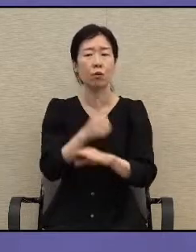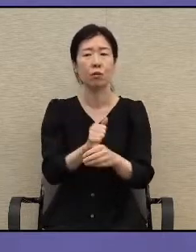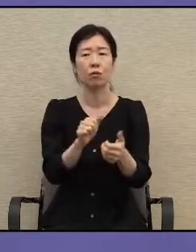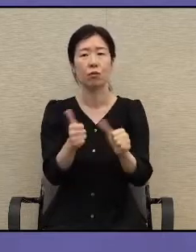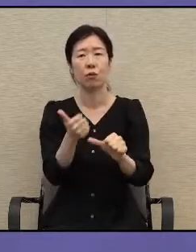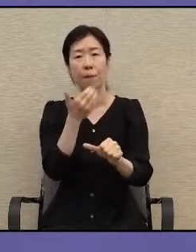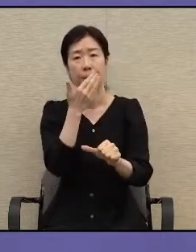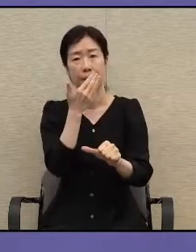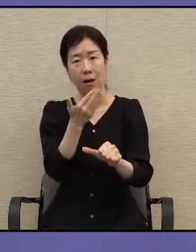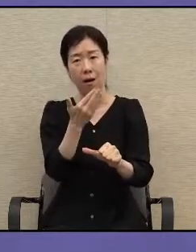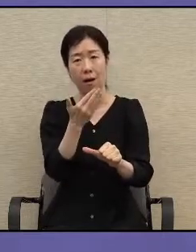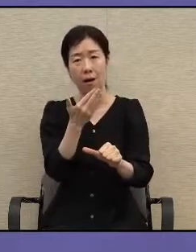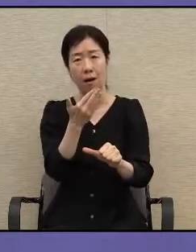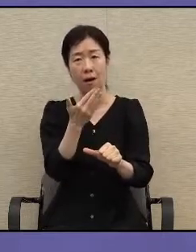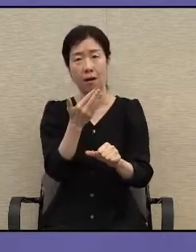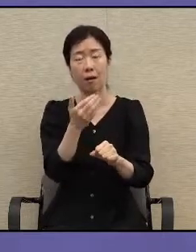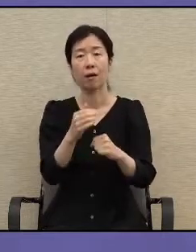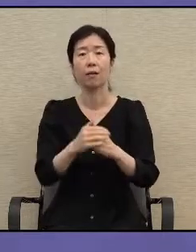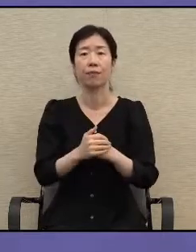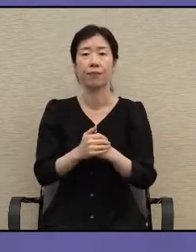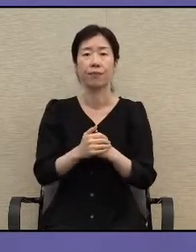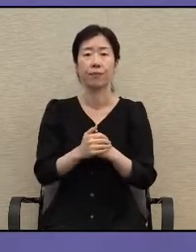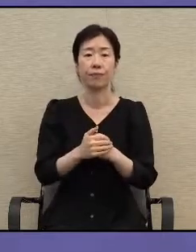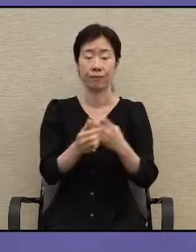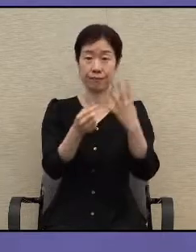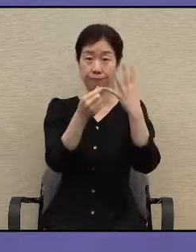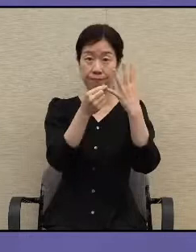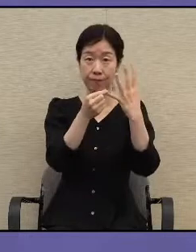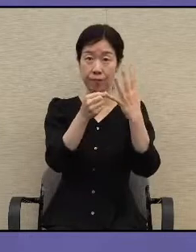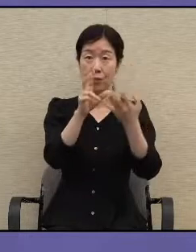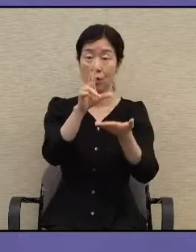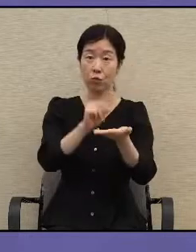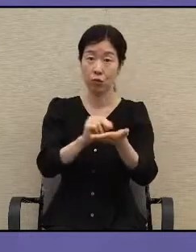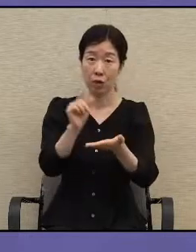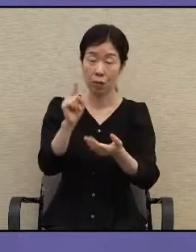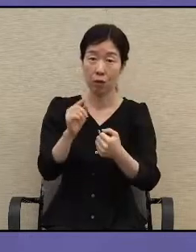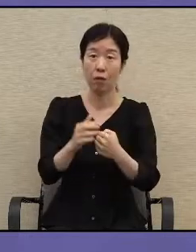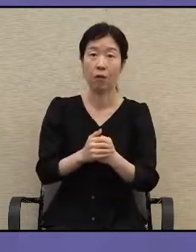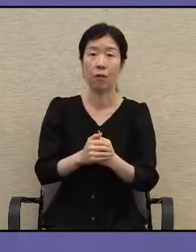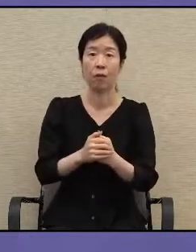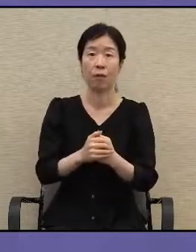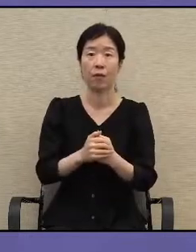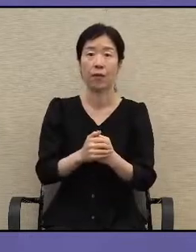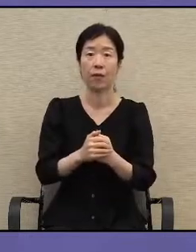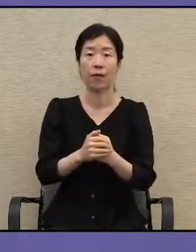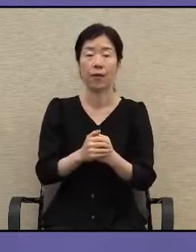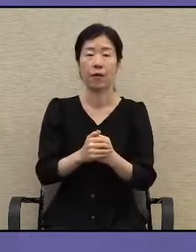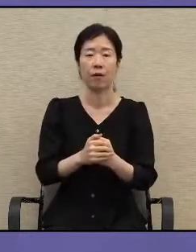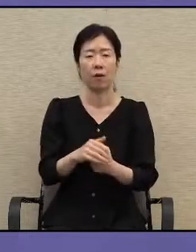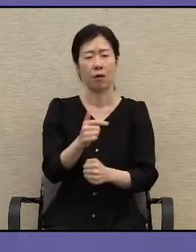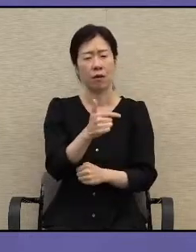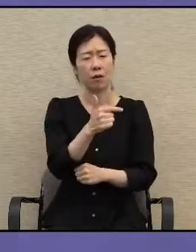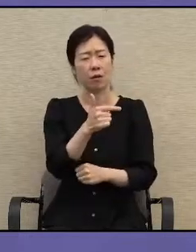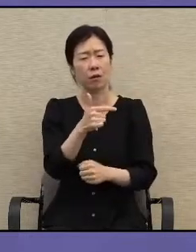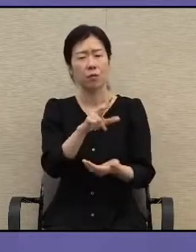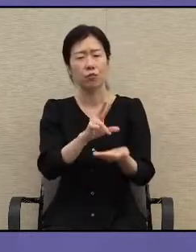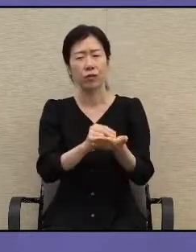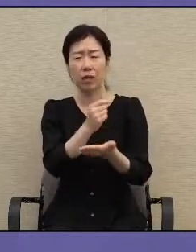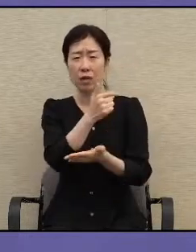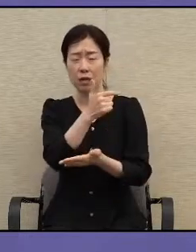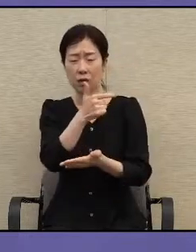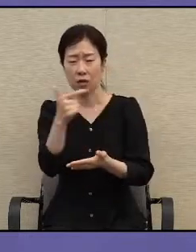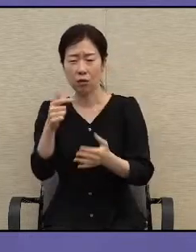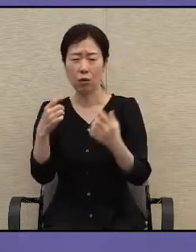이런 양상을 띈다고 하였습니다. 하지만 마지막 네 번째 이 파고는 굉장히 크고 또한 장기적이며 언제